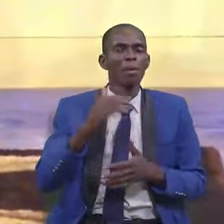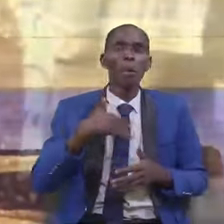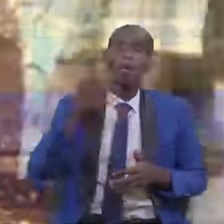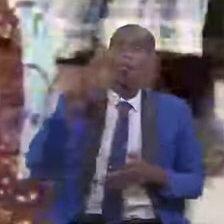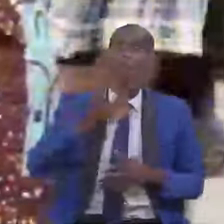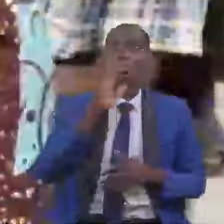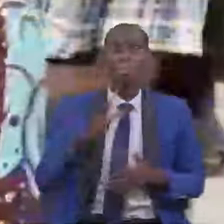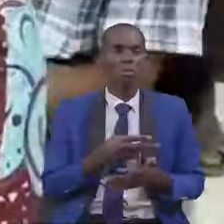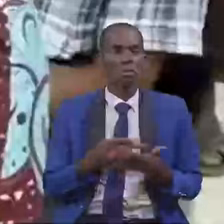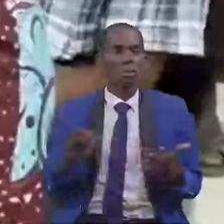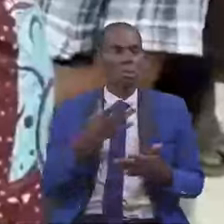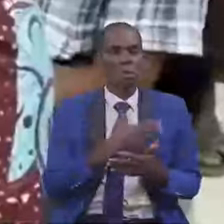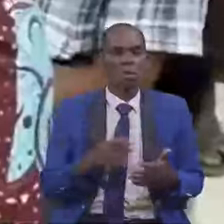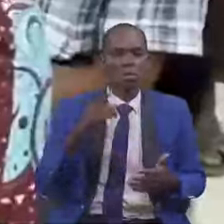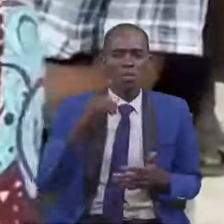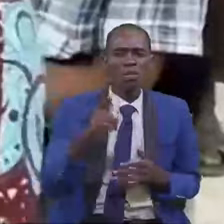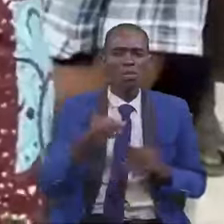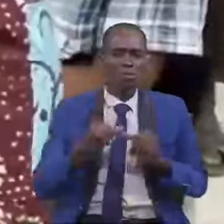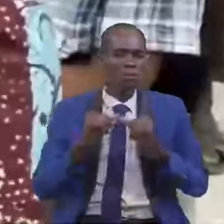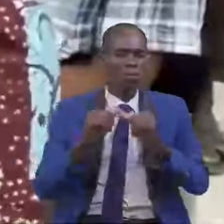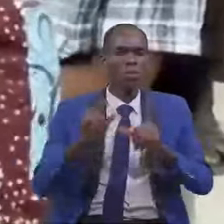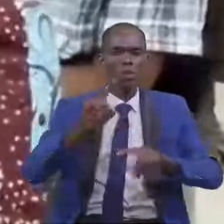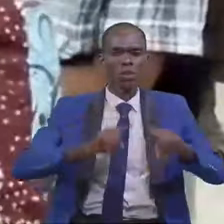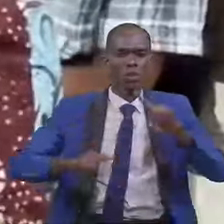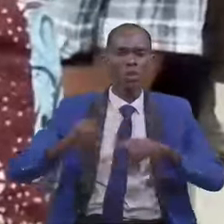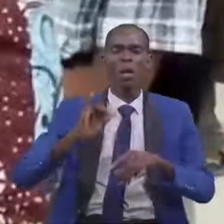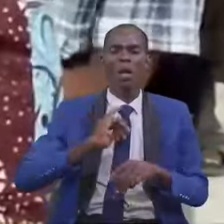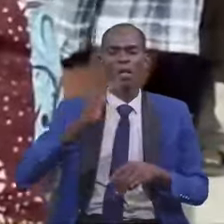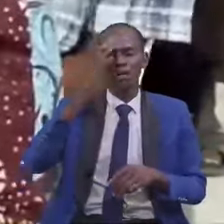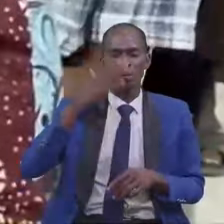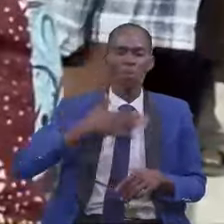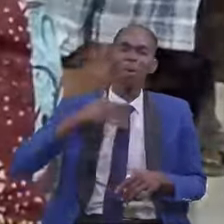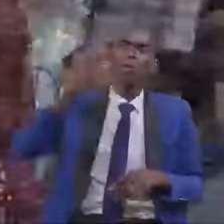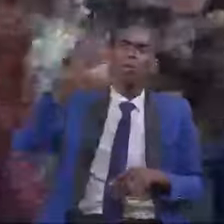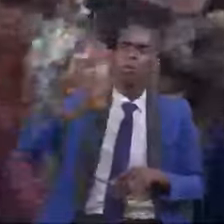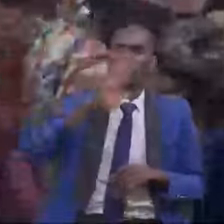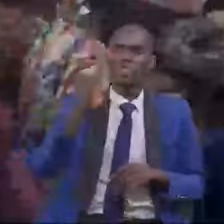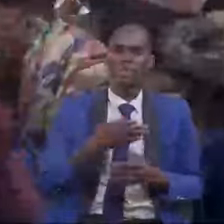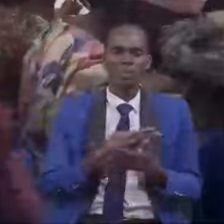crois que mon Dieu ne va pas échouer. Votre Dieu ne va pas vous échouer.